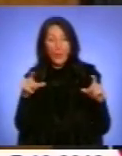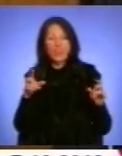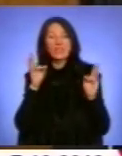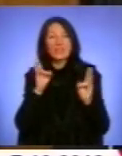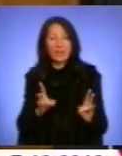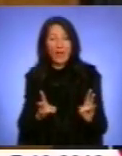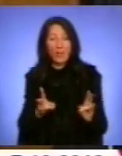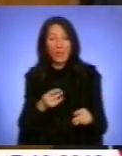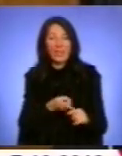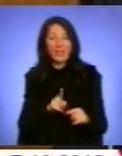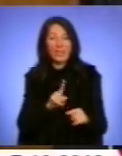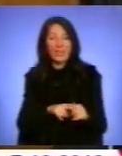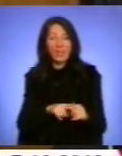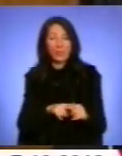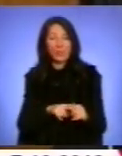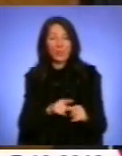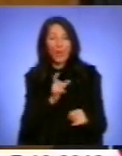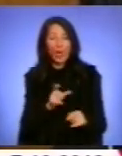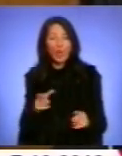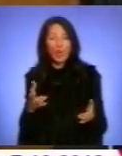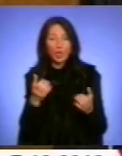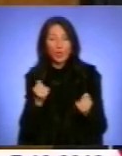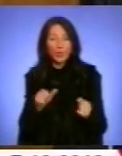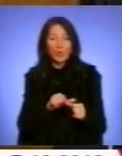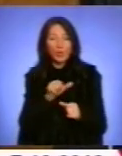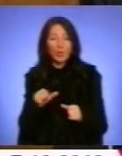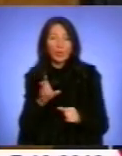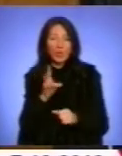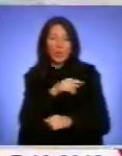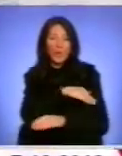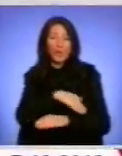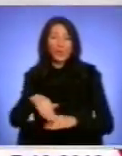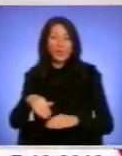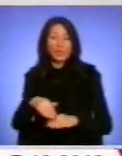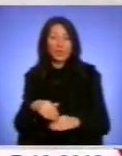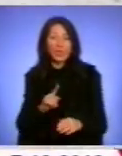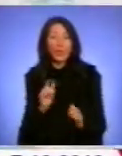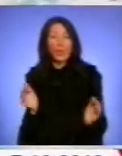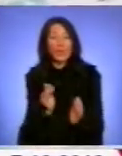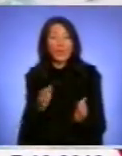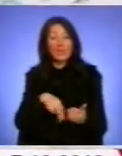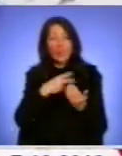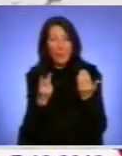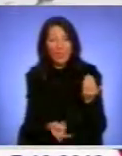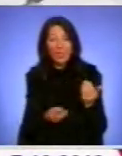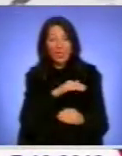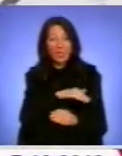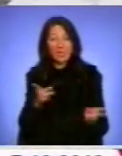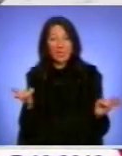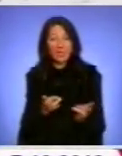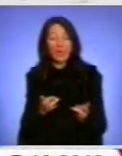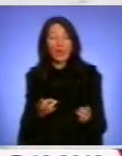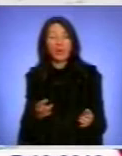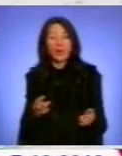травмами, які люди отримали, зокрема і на вулиці. Аби вберегтися від падінь на вулицях, слід носити